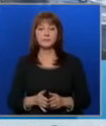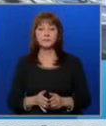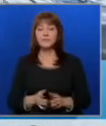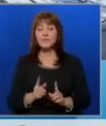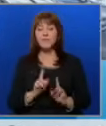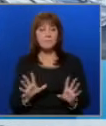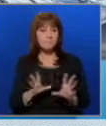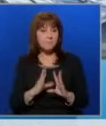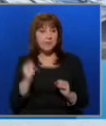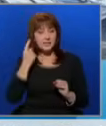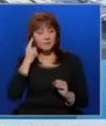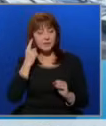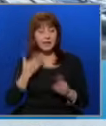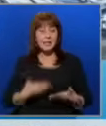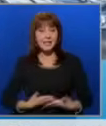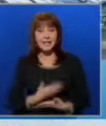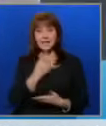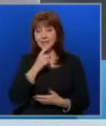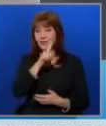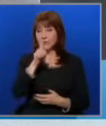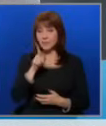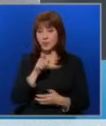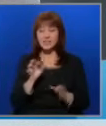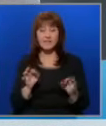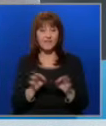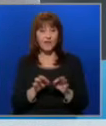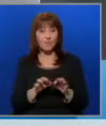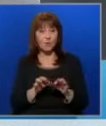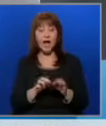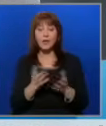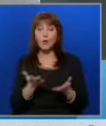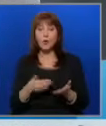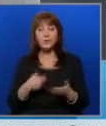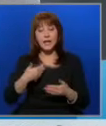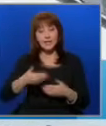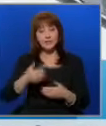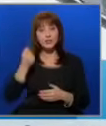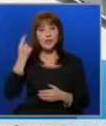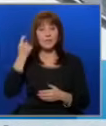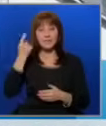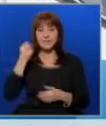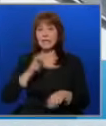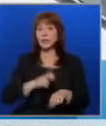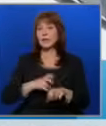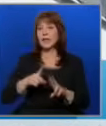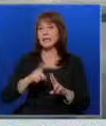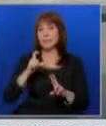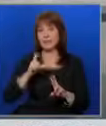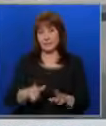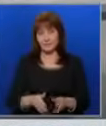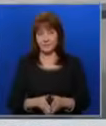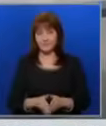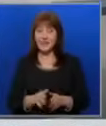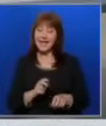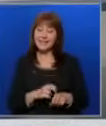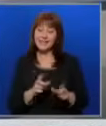Несъмнено, сега най-интересният въпрос до февруари остава. Кой ще бъде следващия председател на Движението за права и свободи?